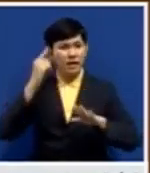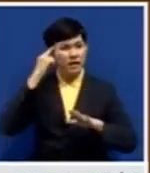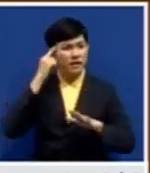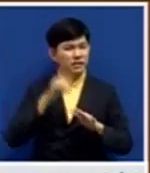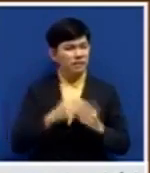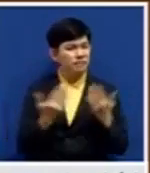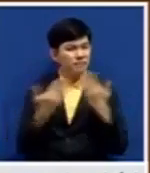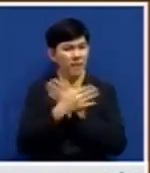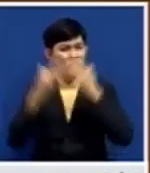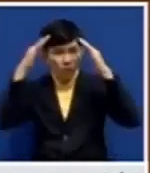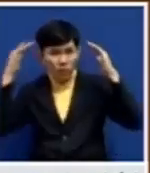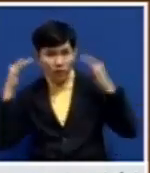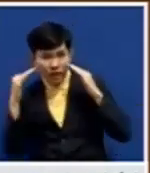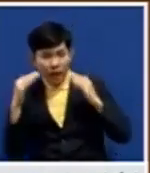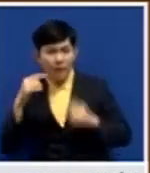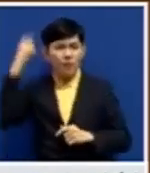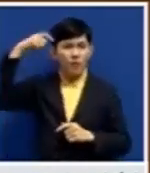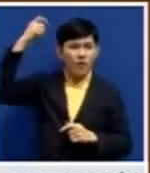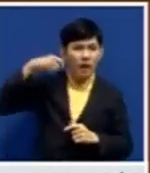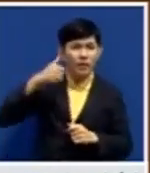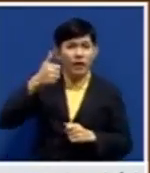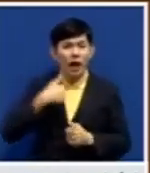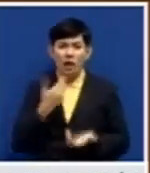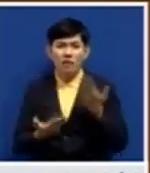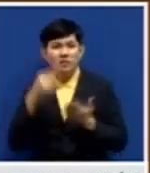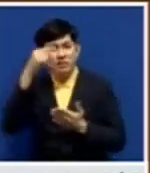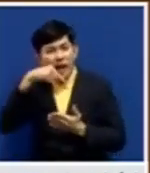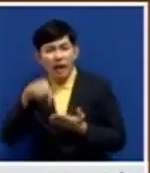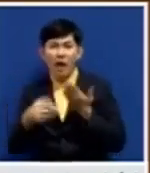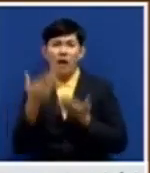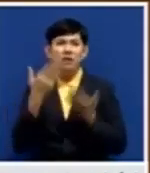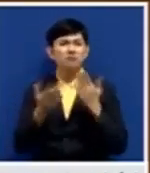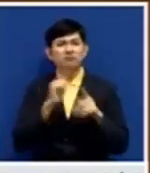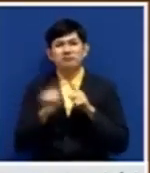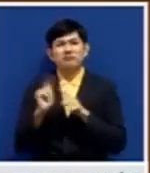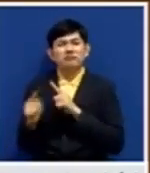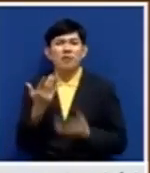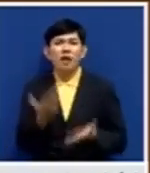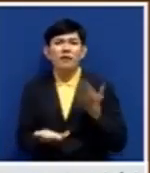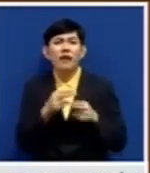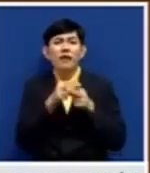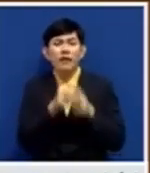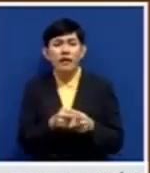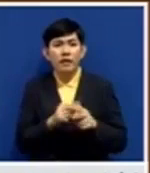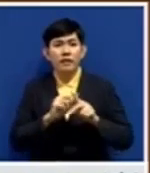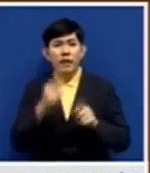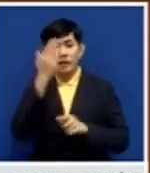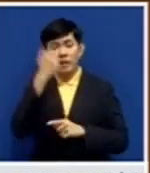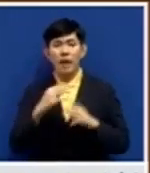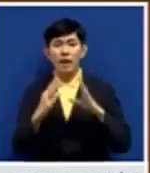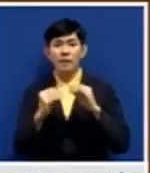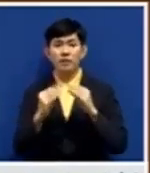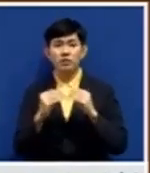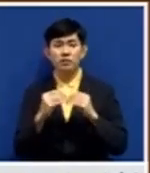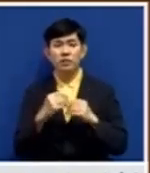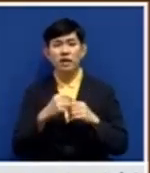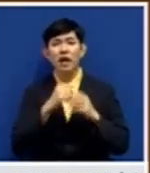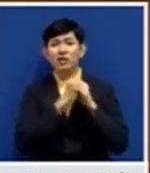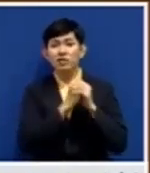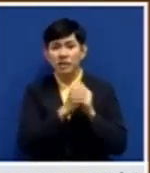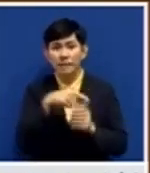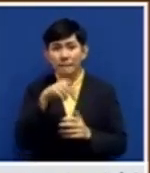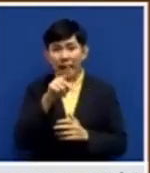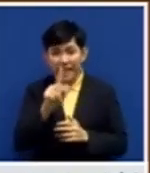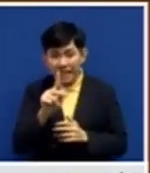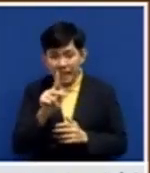ได้เลี้ยวขวาไปพม่าก็ได้มาตรงที่ไทยก็ได้หรือจะลงไปที่อินโดนีเซียก็ได้แต่ทำไมเขาประชุมกันที่ปักกิ่งญี่